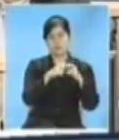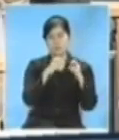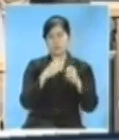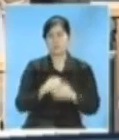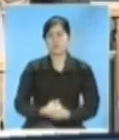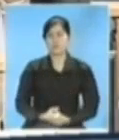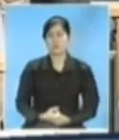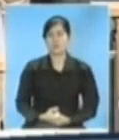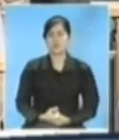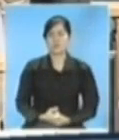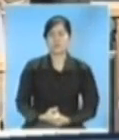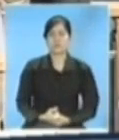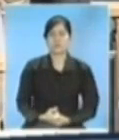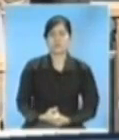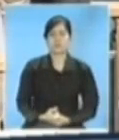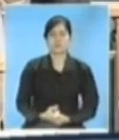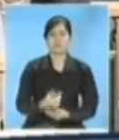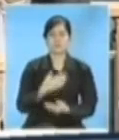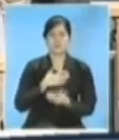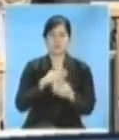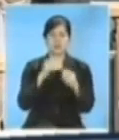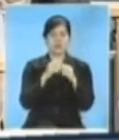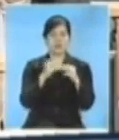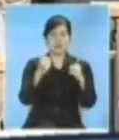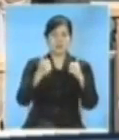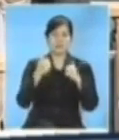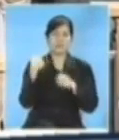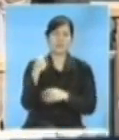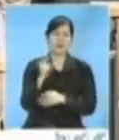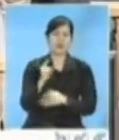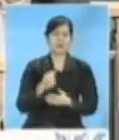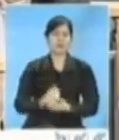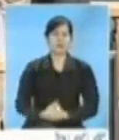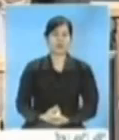ผมก็ต้องขอใช้สิทธิ์พาดพิงนะครับเนื่องจาก